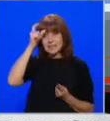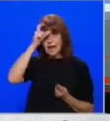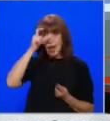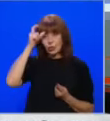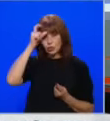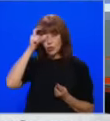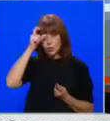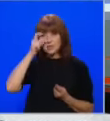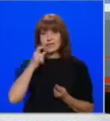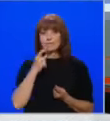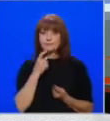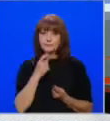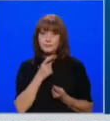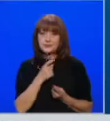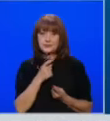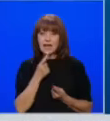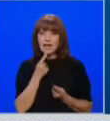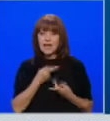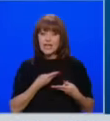за украински износ през Черно море.